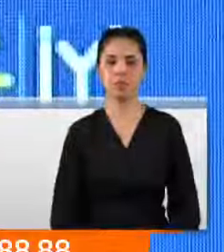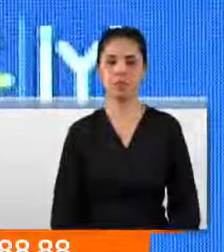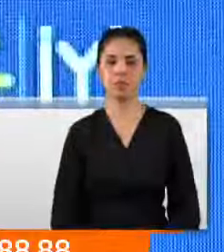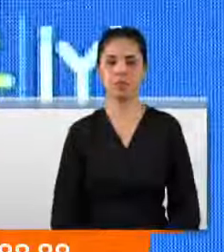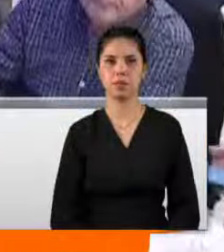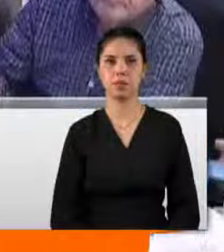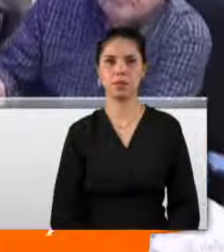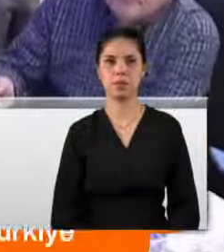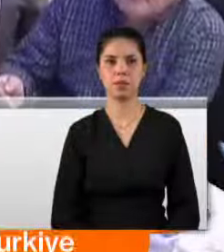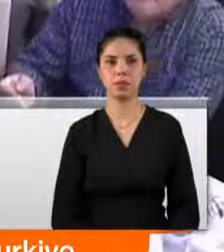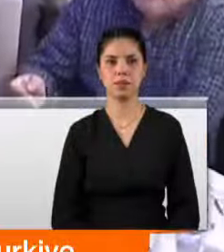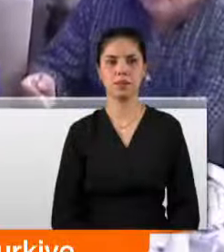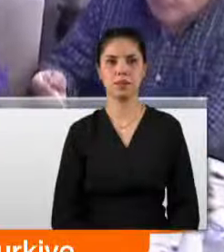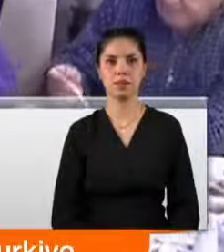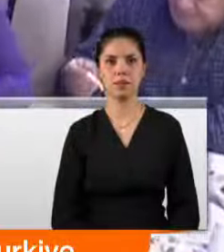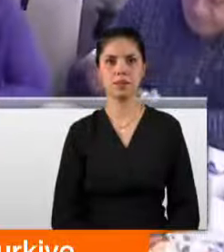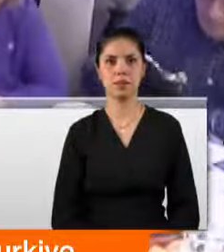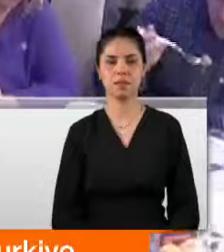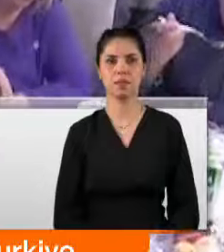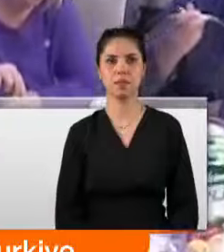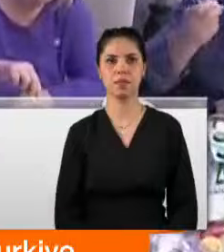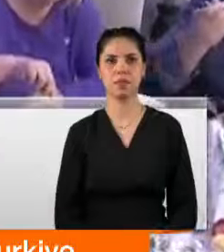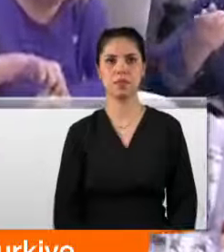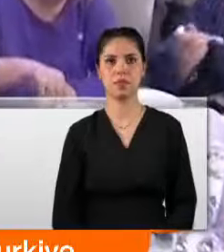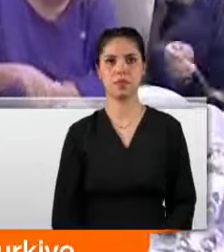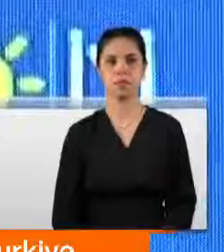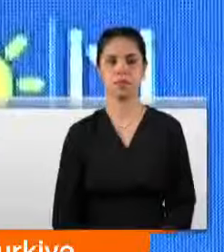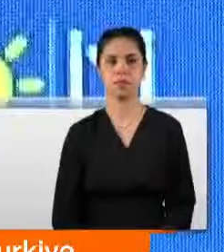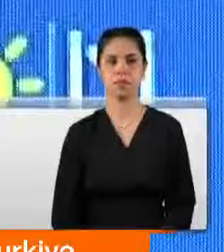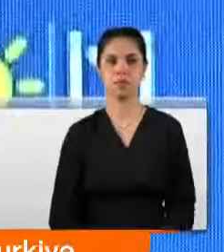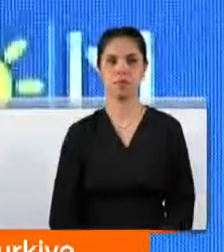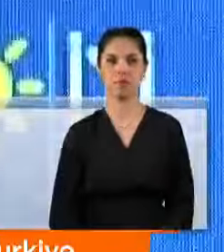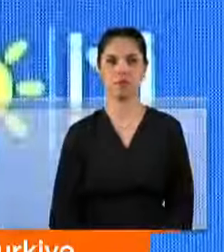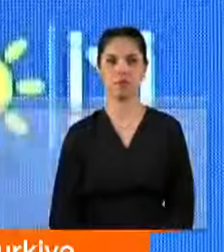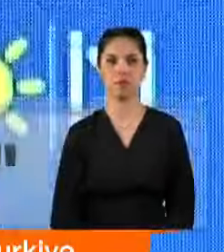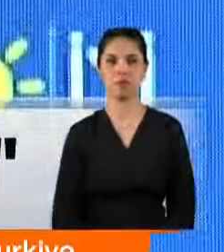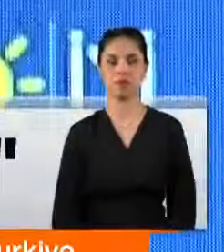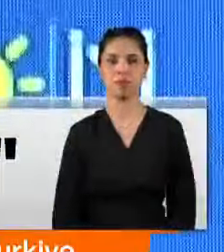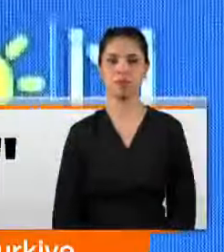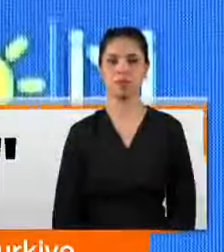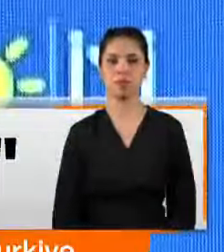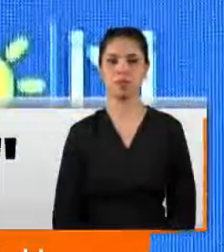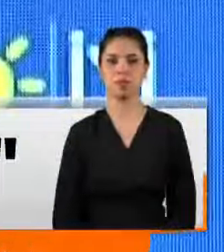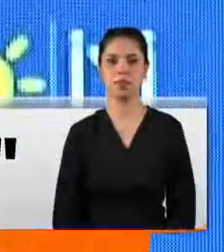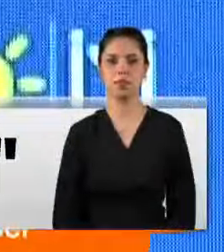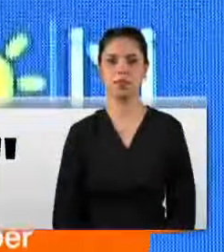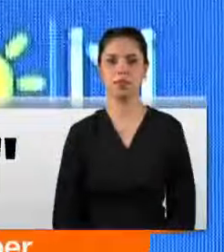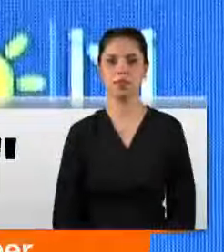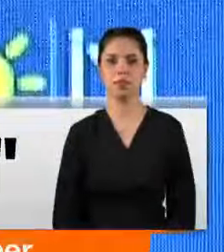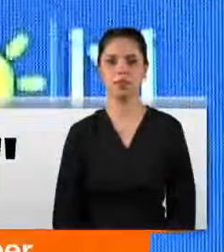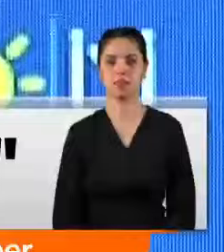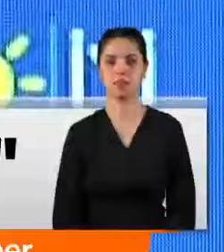yüzsüzlüğe döktüler. Bir zahmet de bizi artık rahat bırakın. Ben artık CHP yöneticilerinin yüzüme abla abla